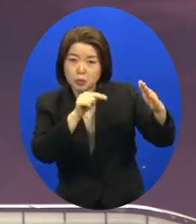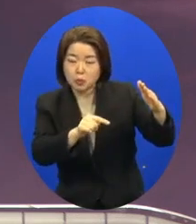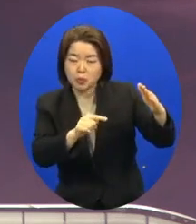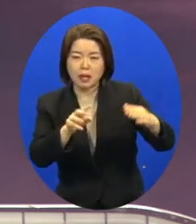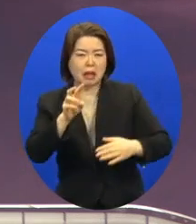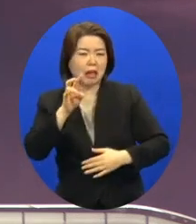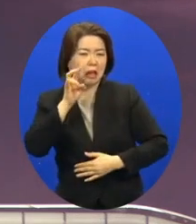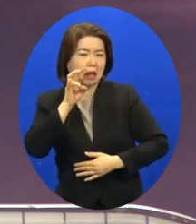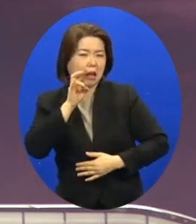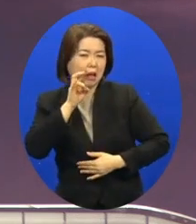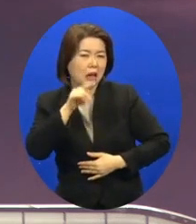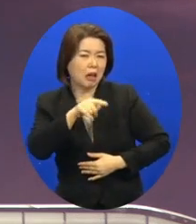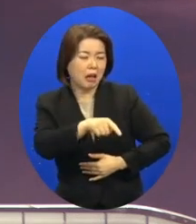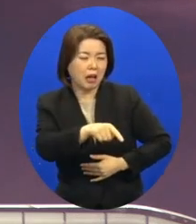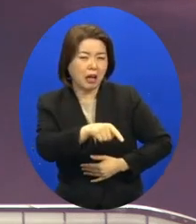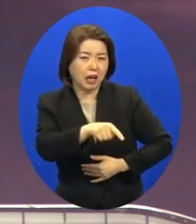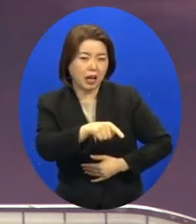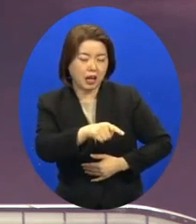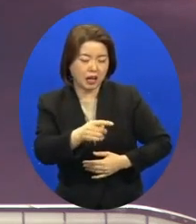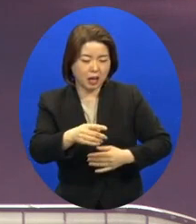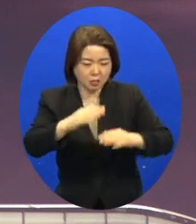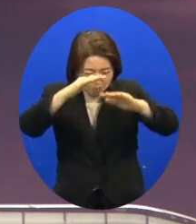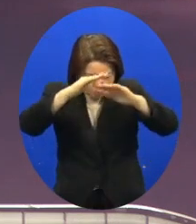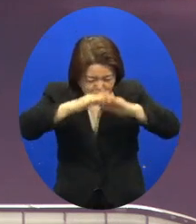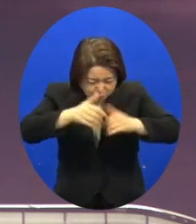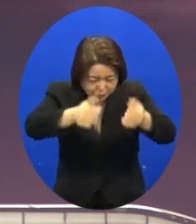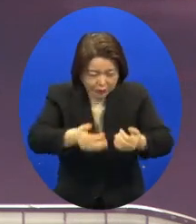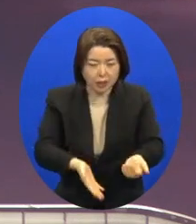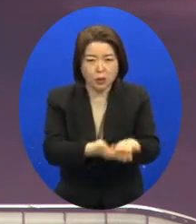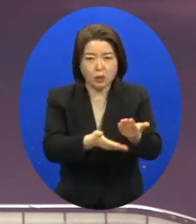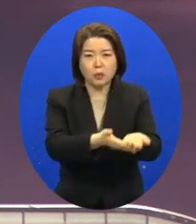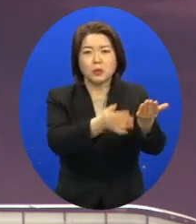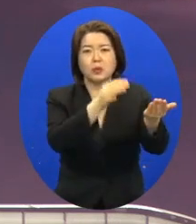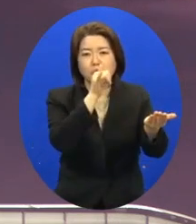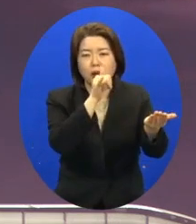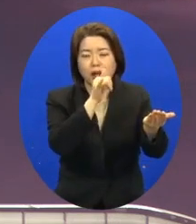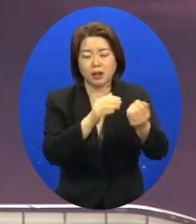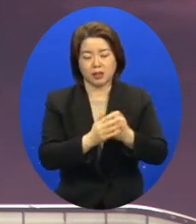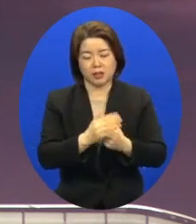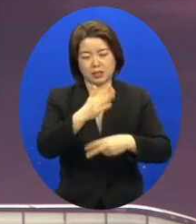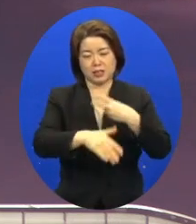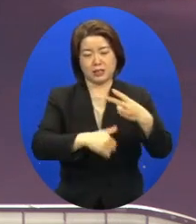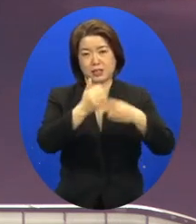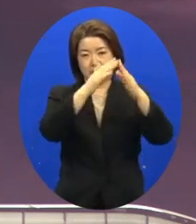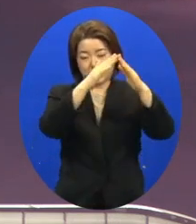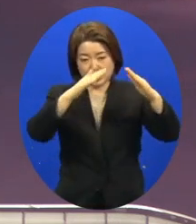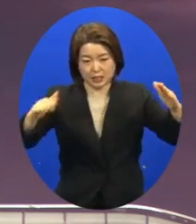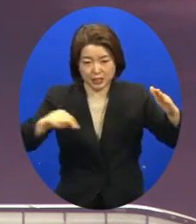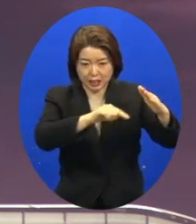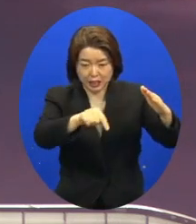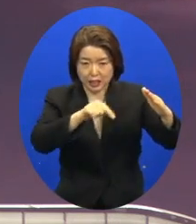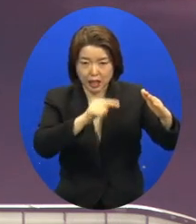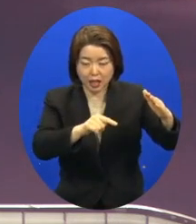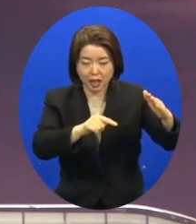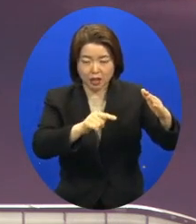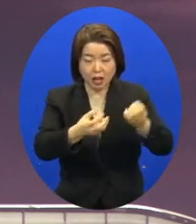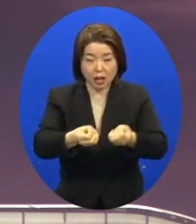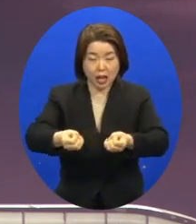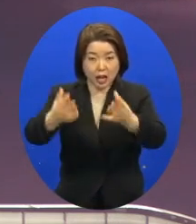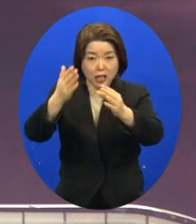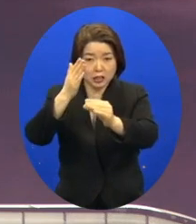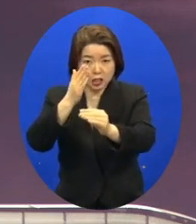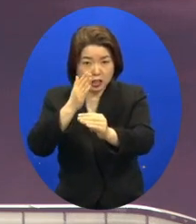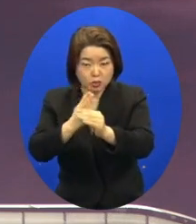신전에서의 제사를 도왔습니다. 다시 말하면 신전에서 드리는 제사의 의식 중에 하나가